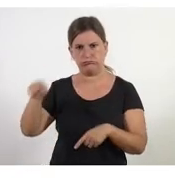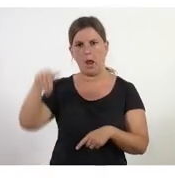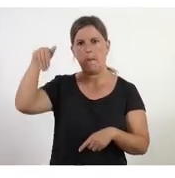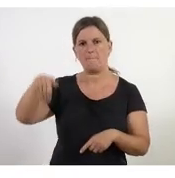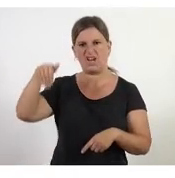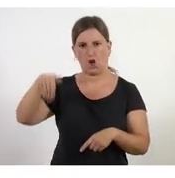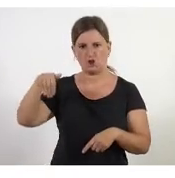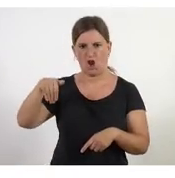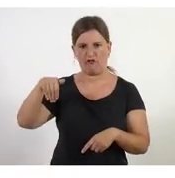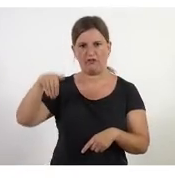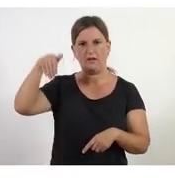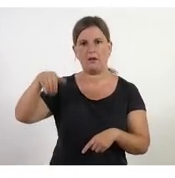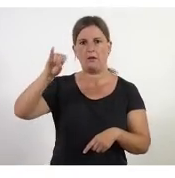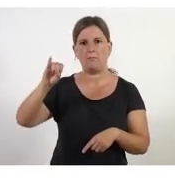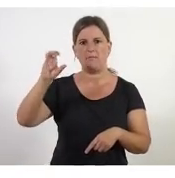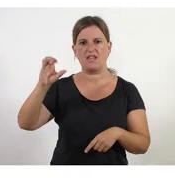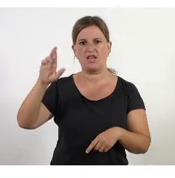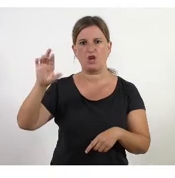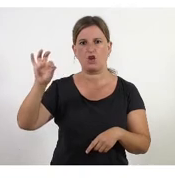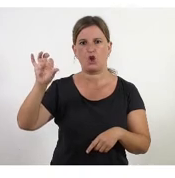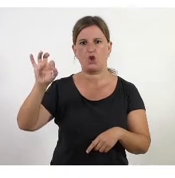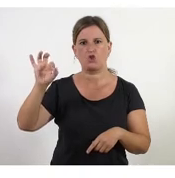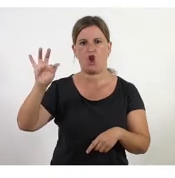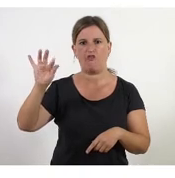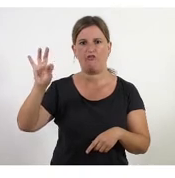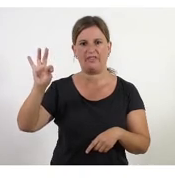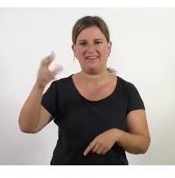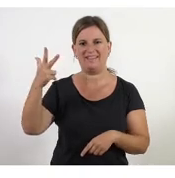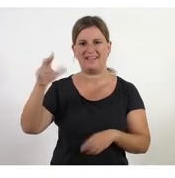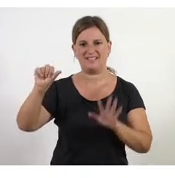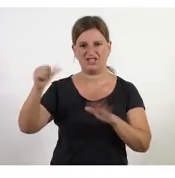Microsoft, d'acord? És Microsoft 365.